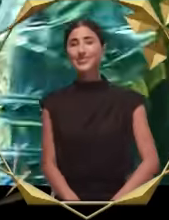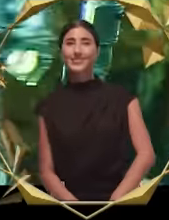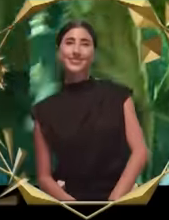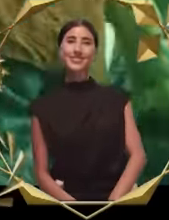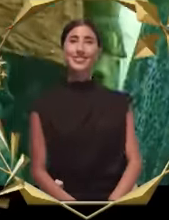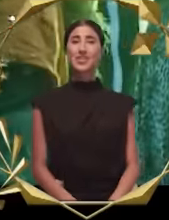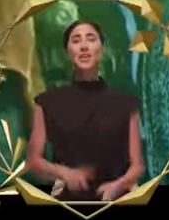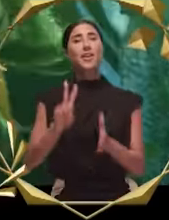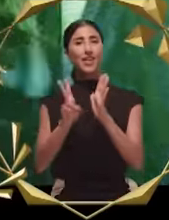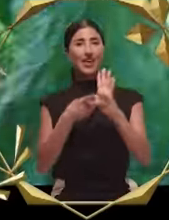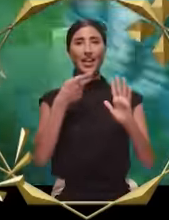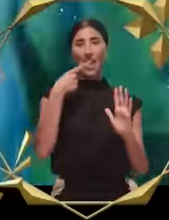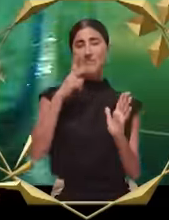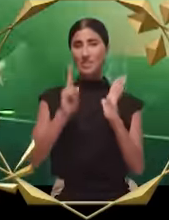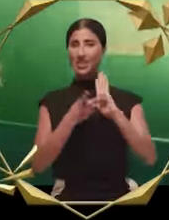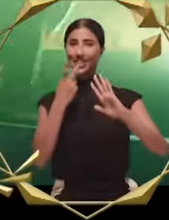أعيد عرشي